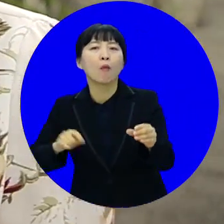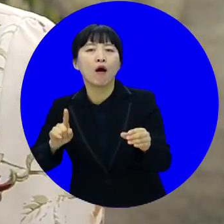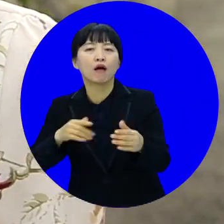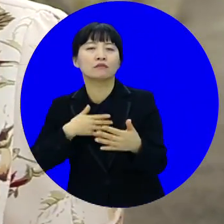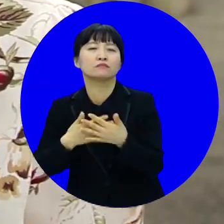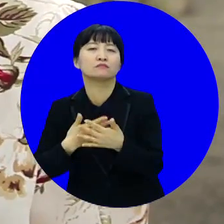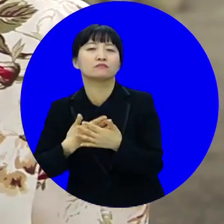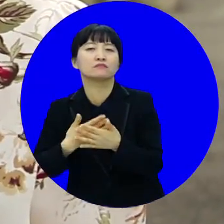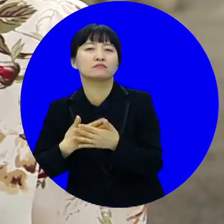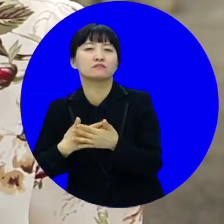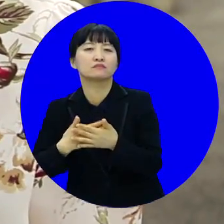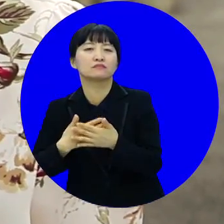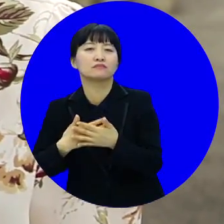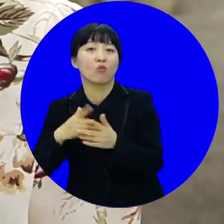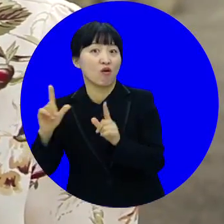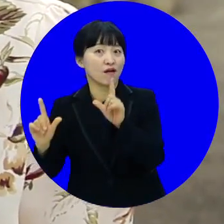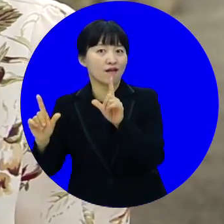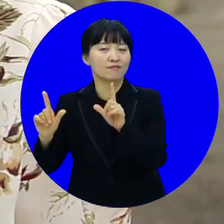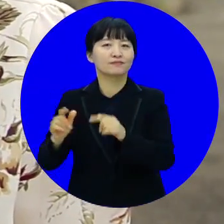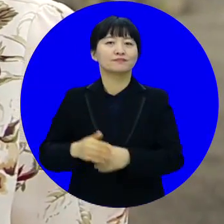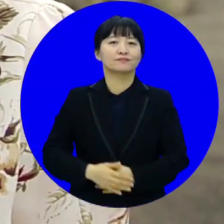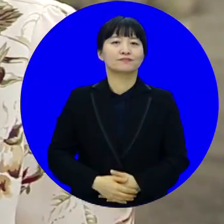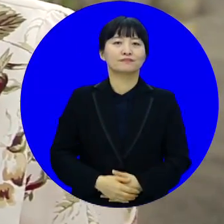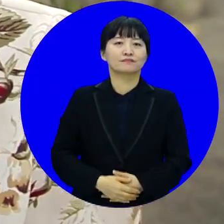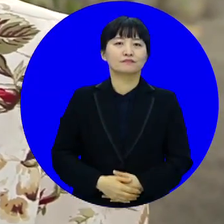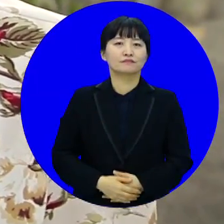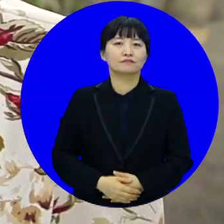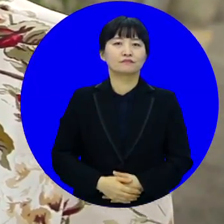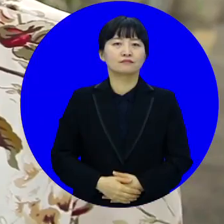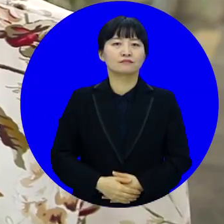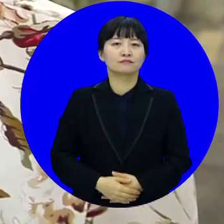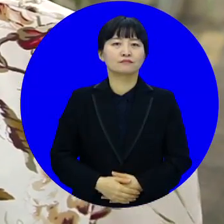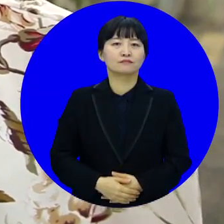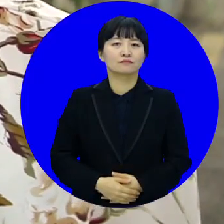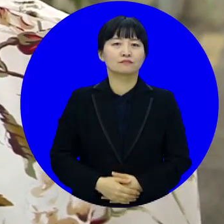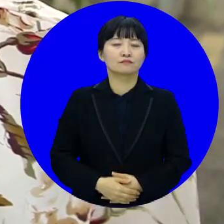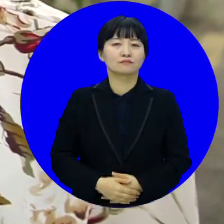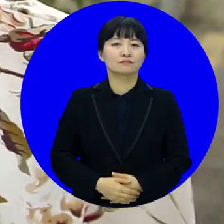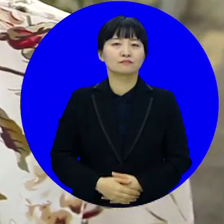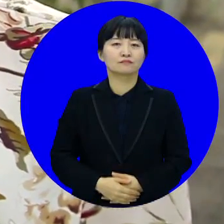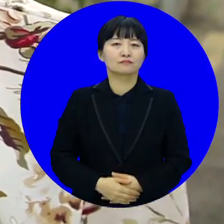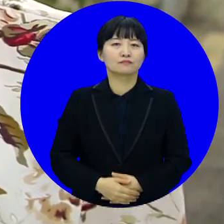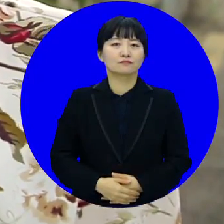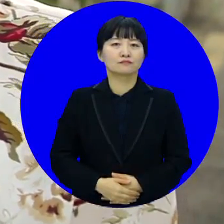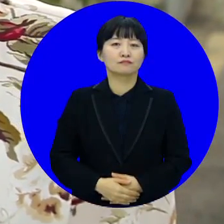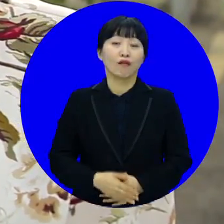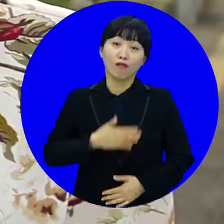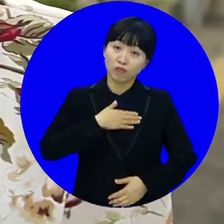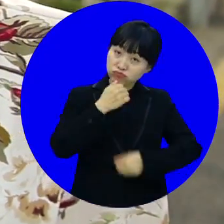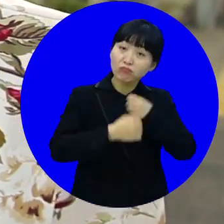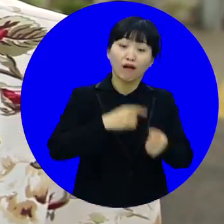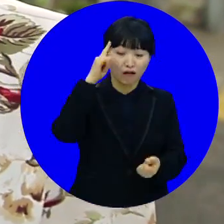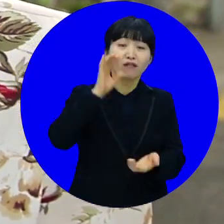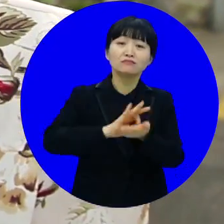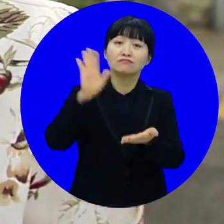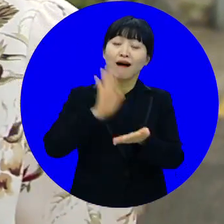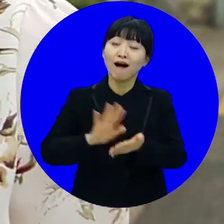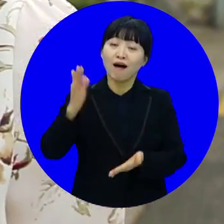알았으니까 얼른 데려가고 일찍만 보내. 늦게 보내지 말고. 내 맘이야, 신경 쓰지 마.